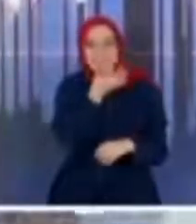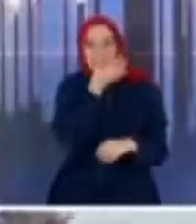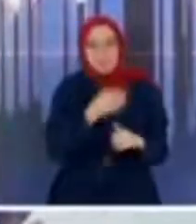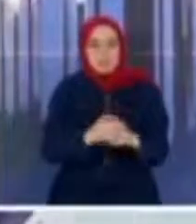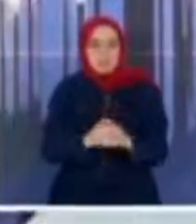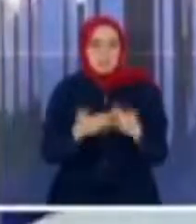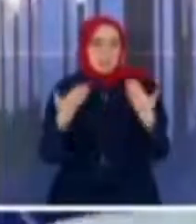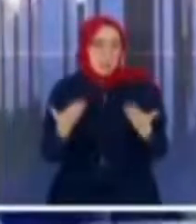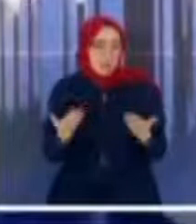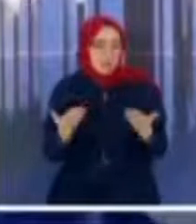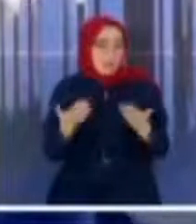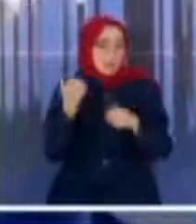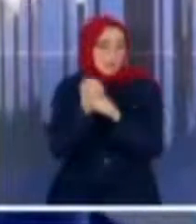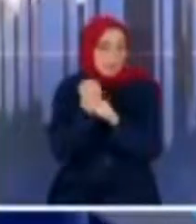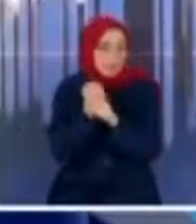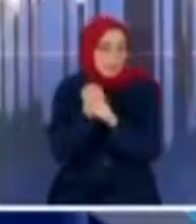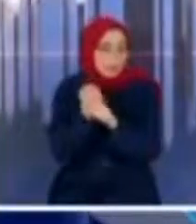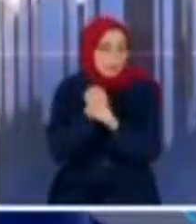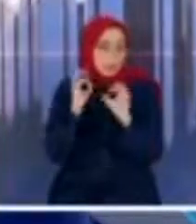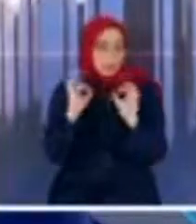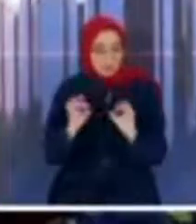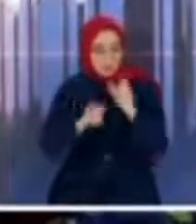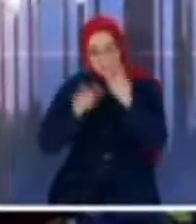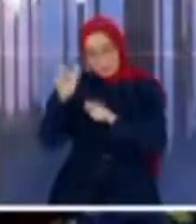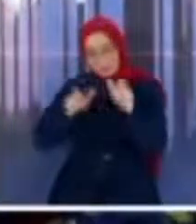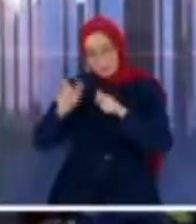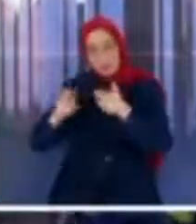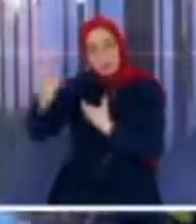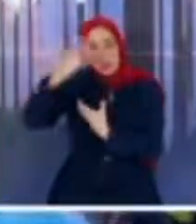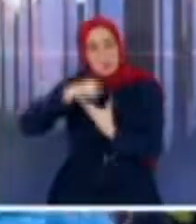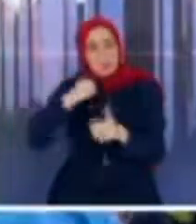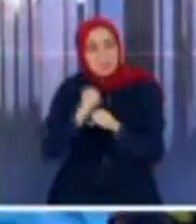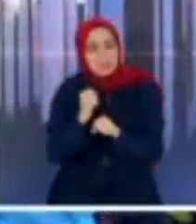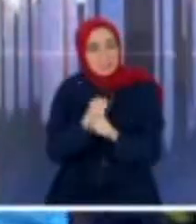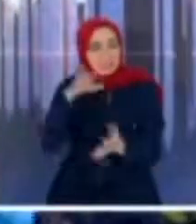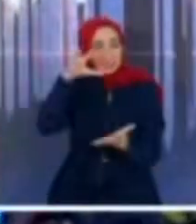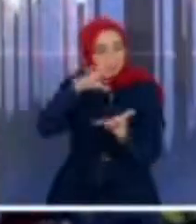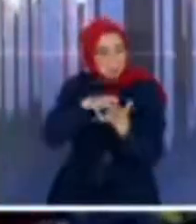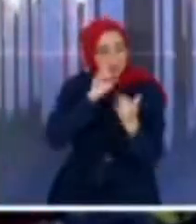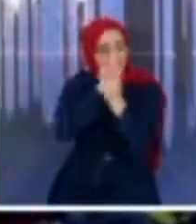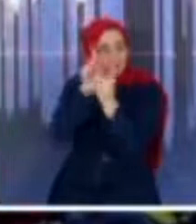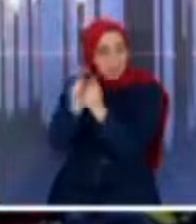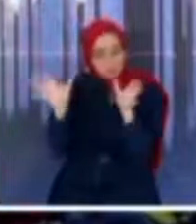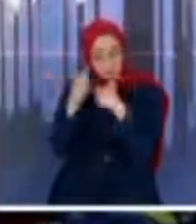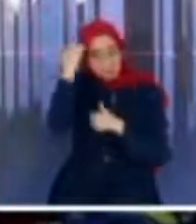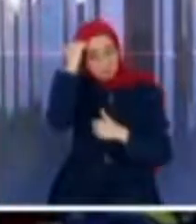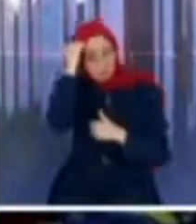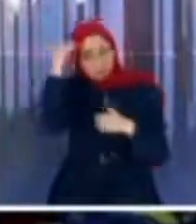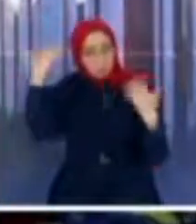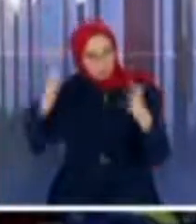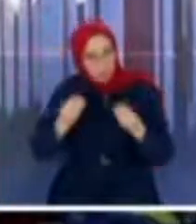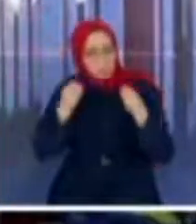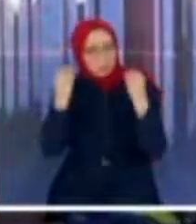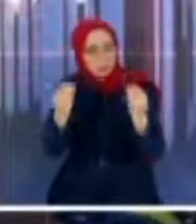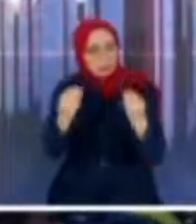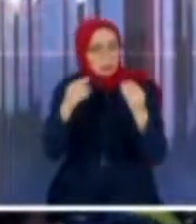احنا لو فيت يكون فما عباد متواجدين معانا معناها في السنتر ويتلقاو التكوين، هذه حاجه مهمه برشا،